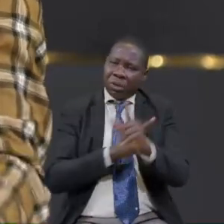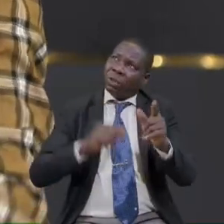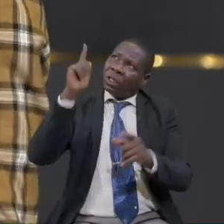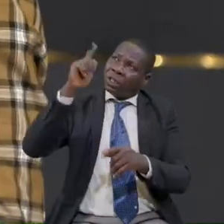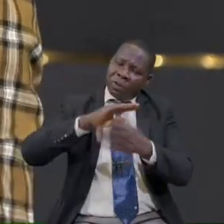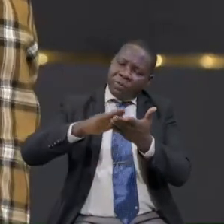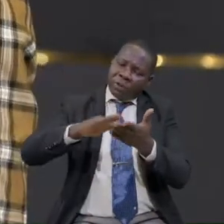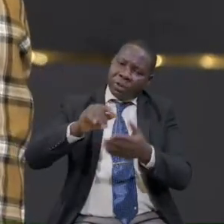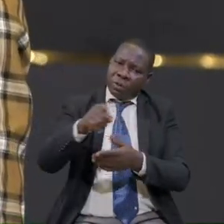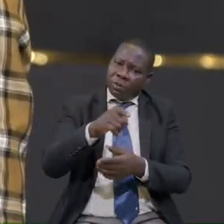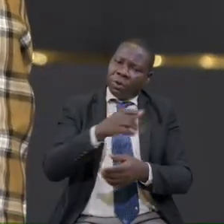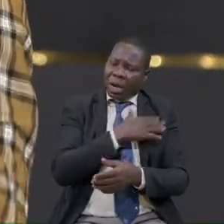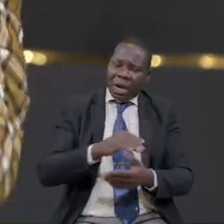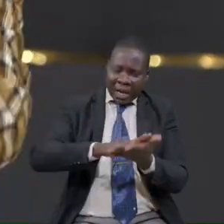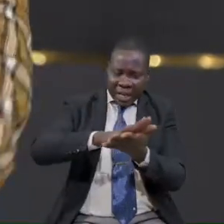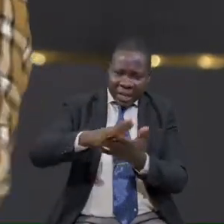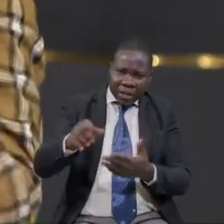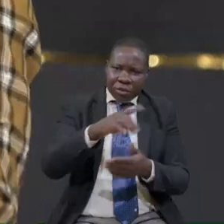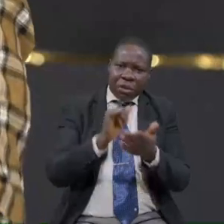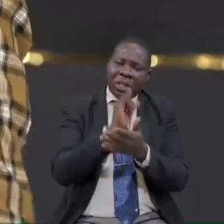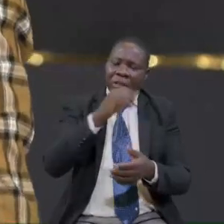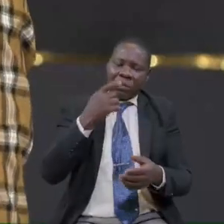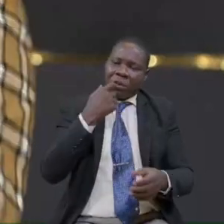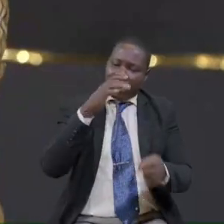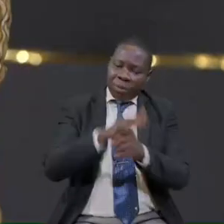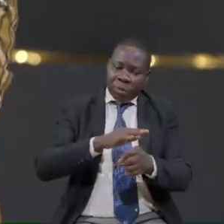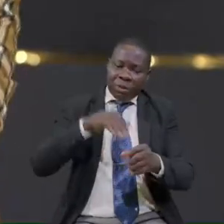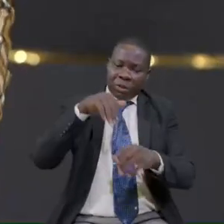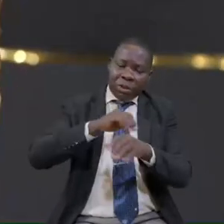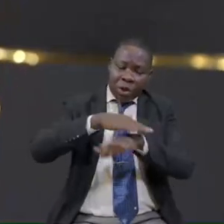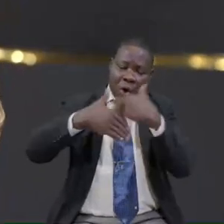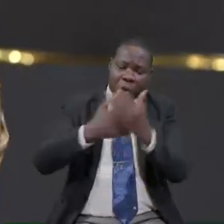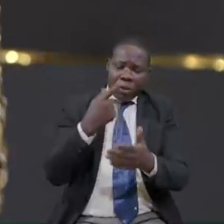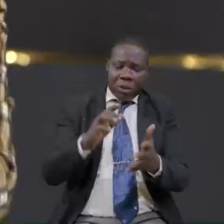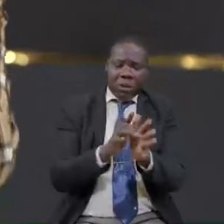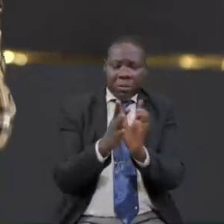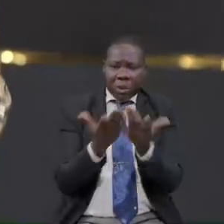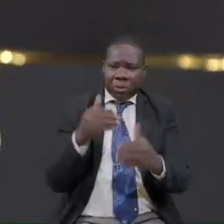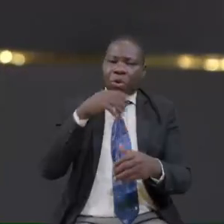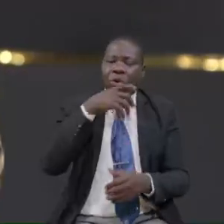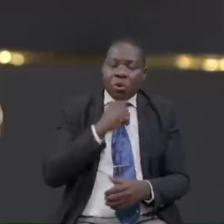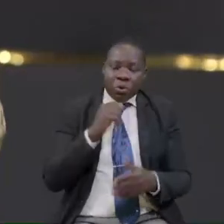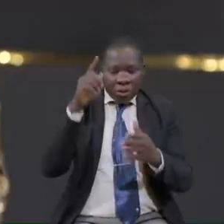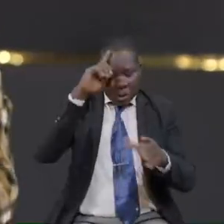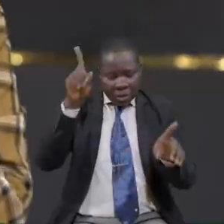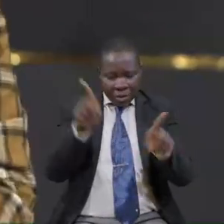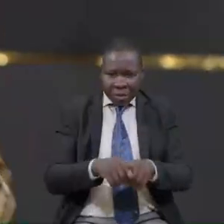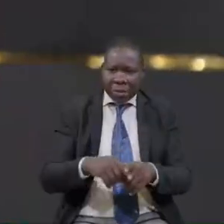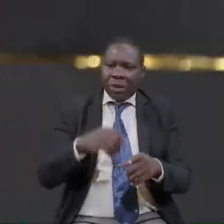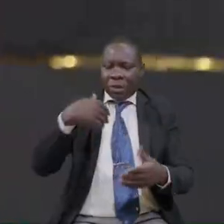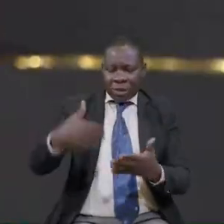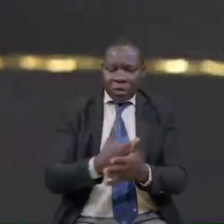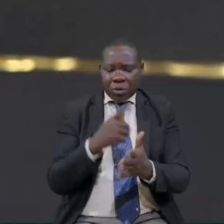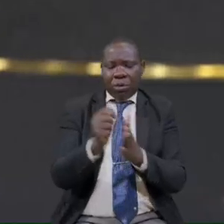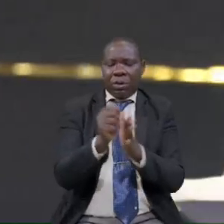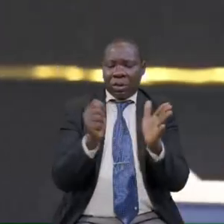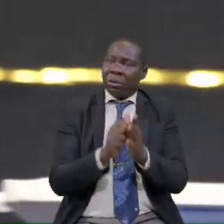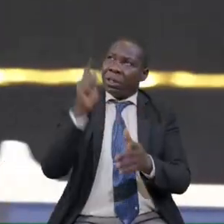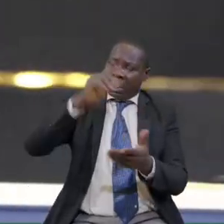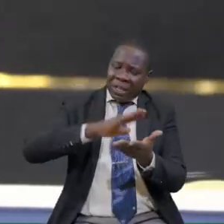et vous purifie. C'est la promesse qui est dans toute la Bible, dans l'Ancien aussi bien que dans le Nouveau Testament. Dieu purifie